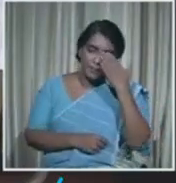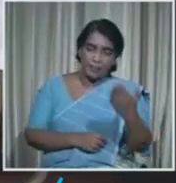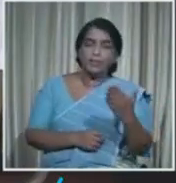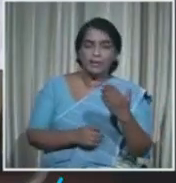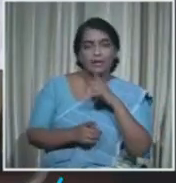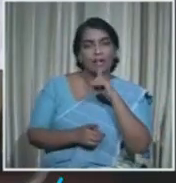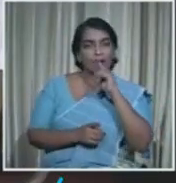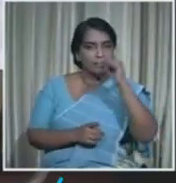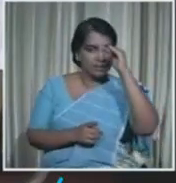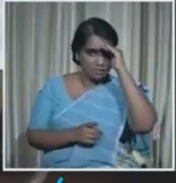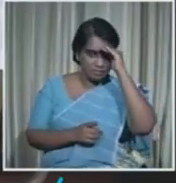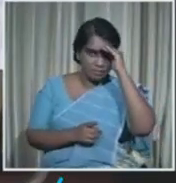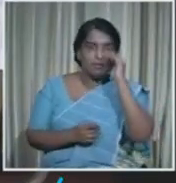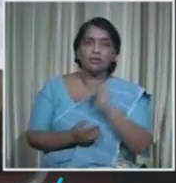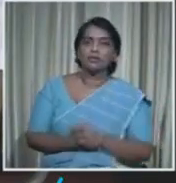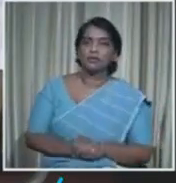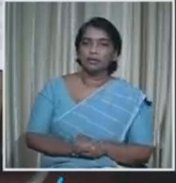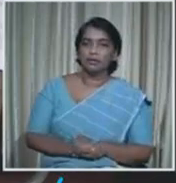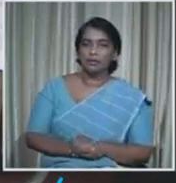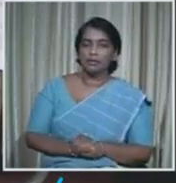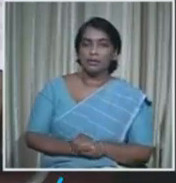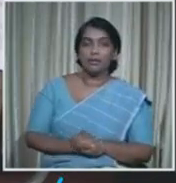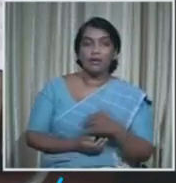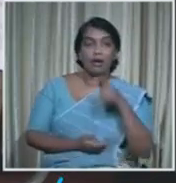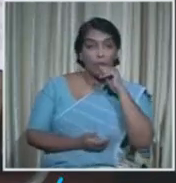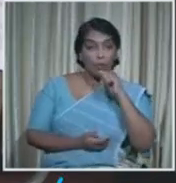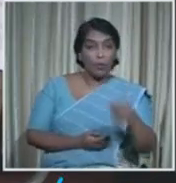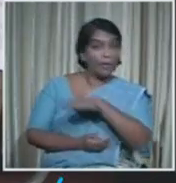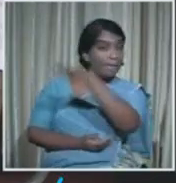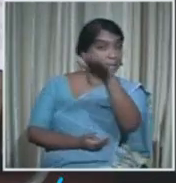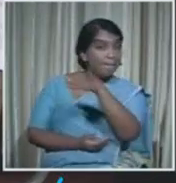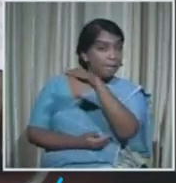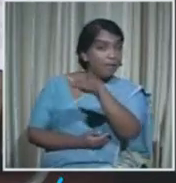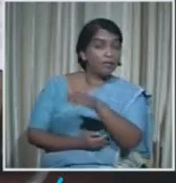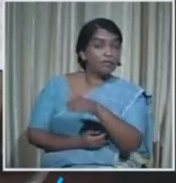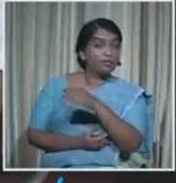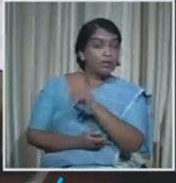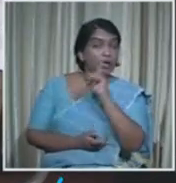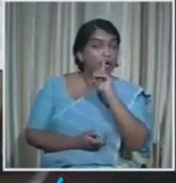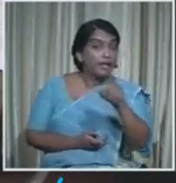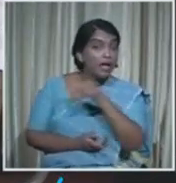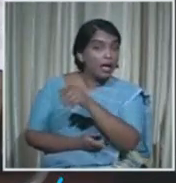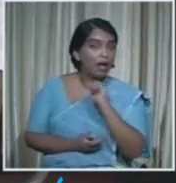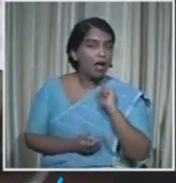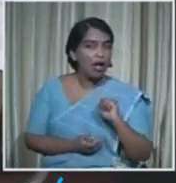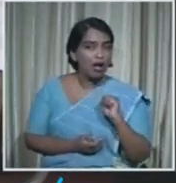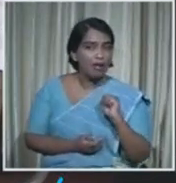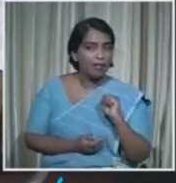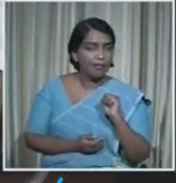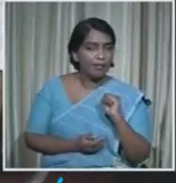කථානායකතුමනි මහ පොළවේ ක්‍රියාත්මක වෙන ස්ලෝගන් එක මොකක්ද